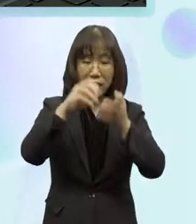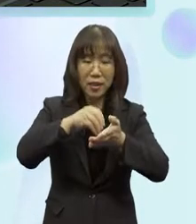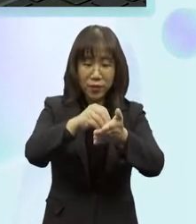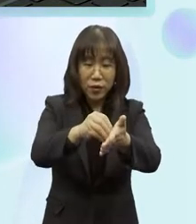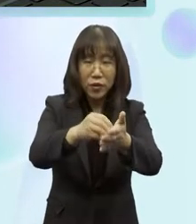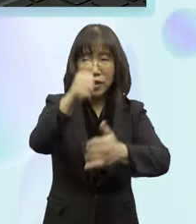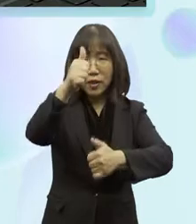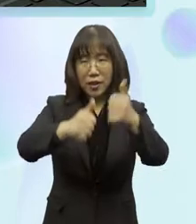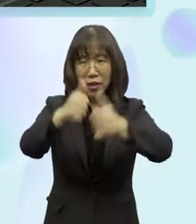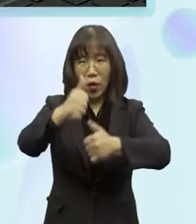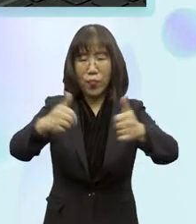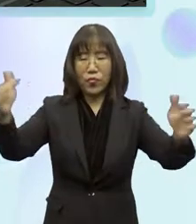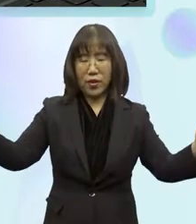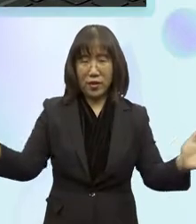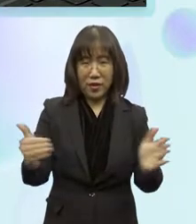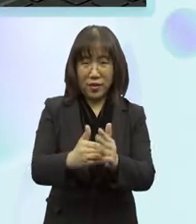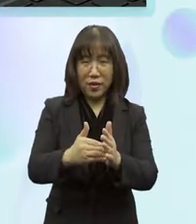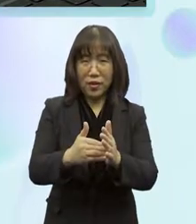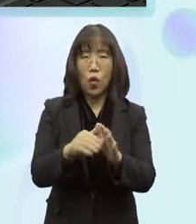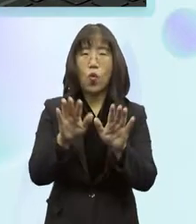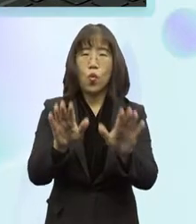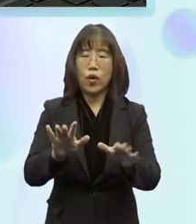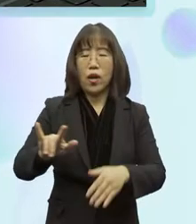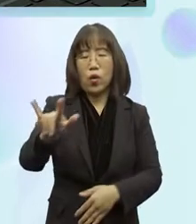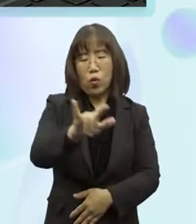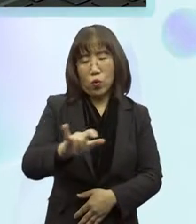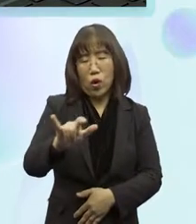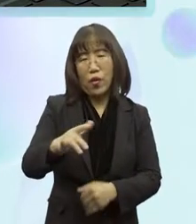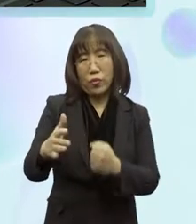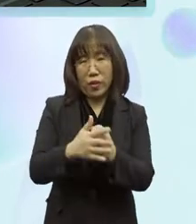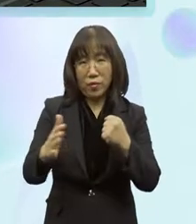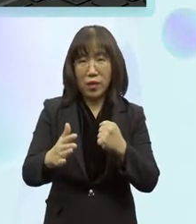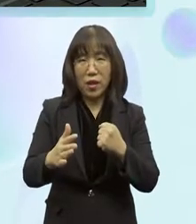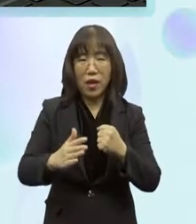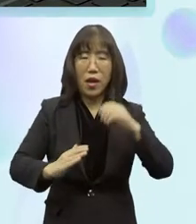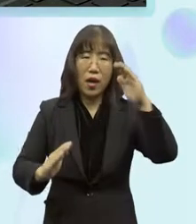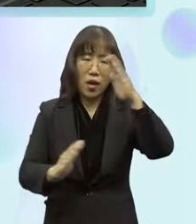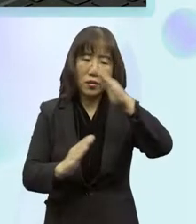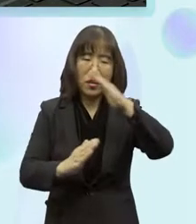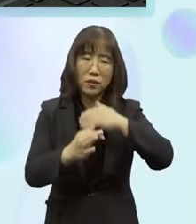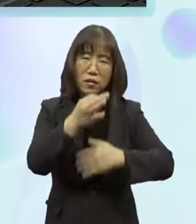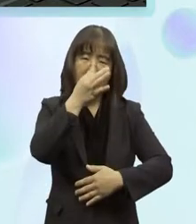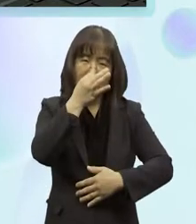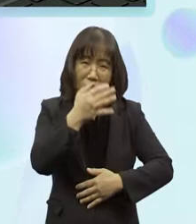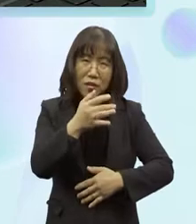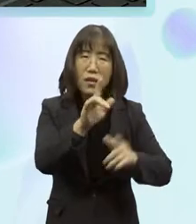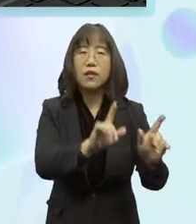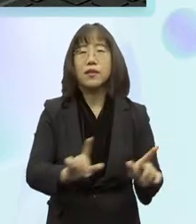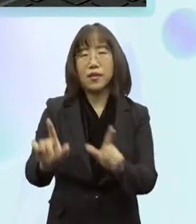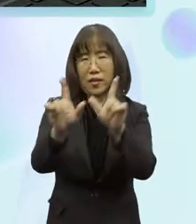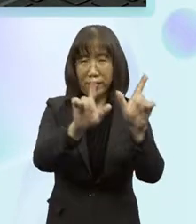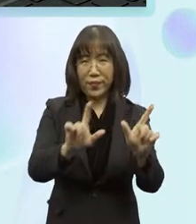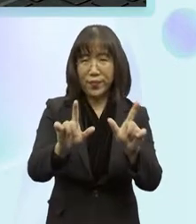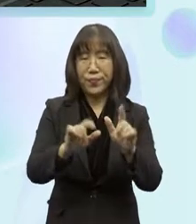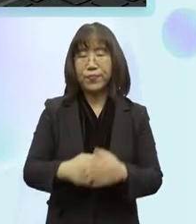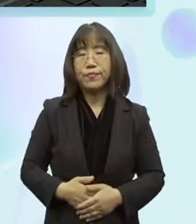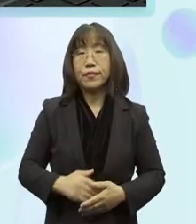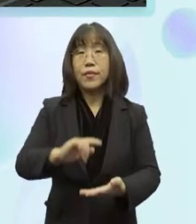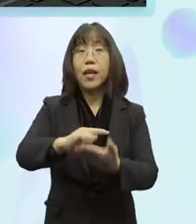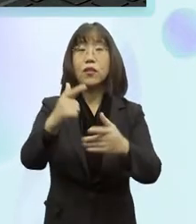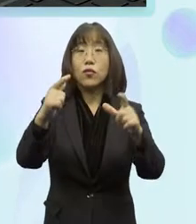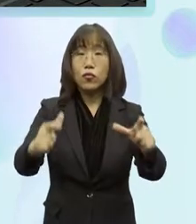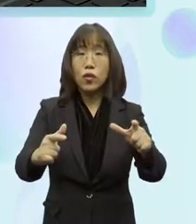대학 수학능력시험이 끝이 났습니다. 하지만 올해는 코로나로 수험생들이 유난히 힘든 시기를